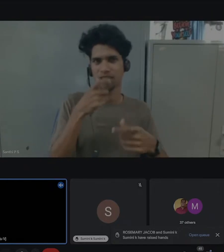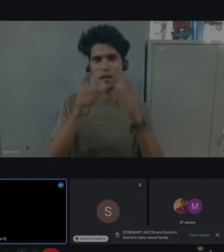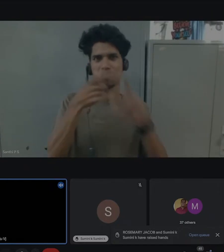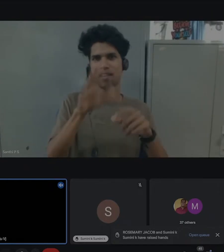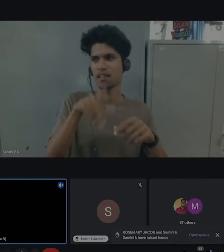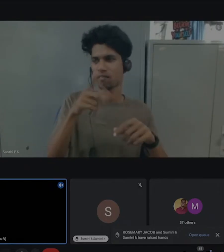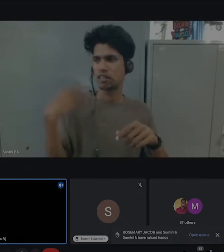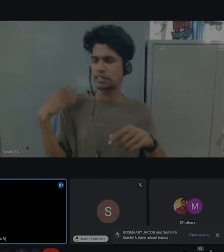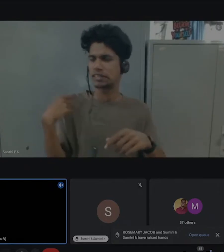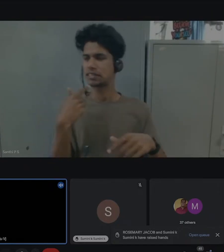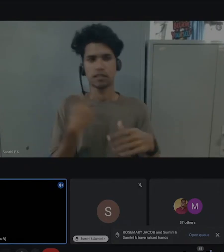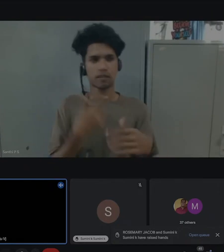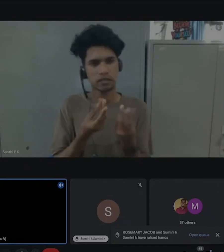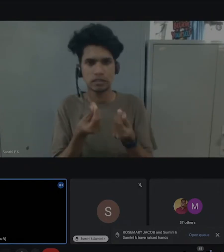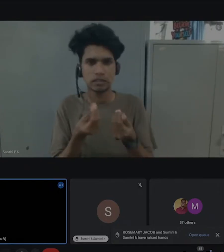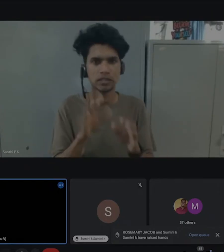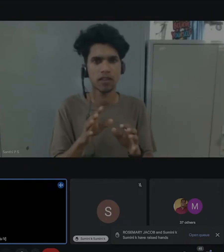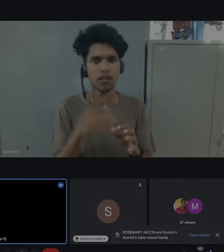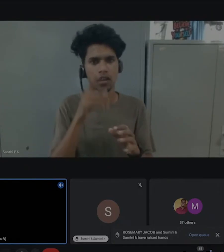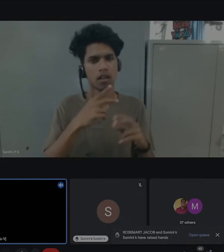പ്രതികരിക്കുന്നത് എന്തെങ്കിലും രീതിയിൽ പ്രതികരിക്കാറുണ്ടോ?